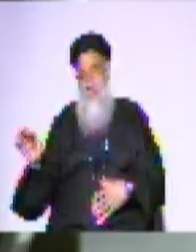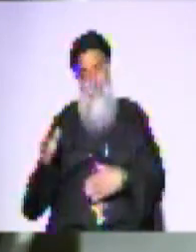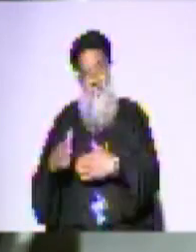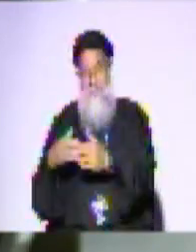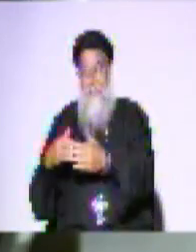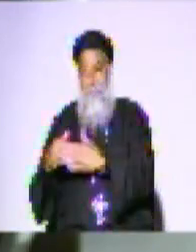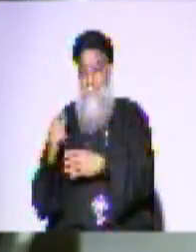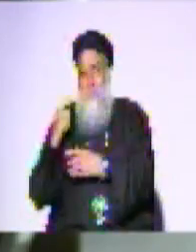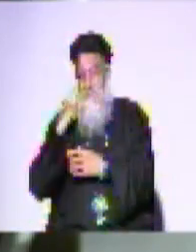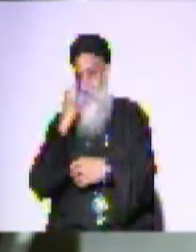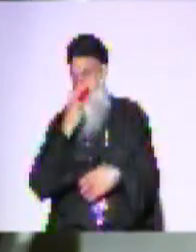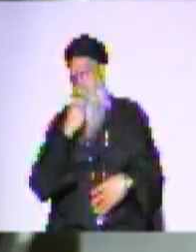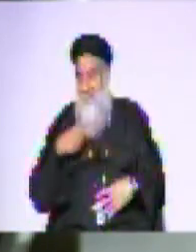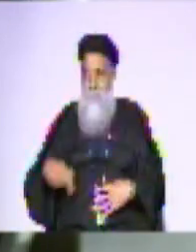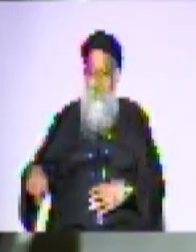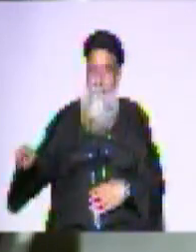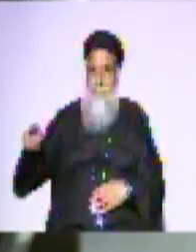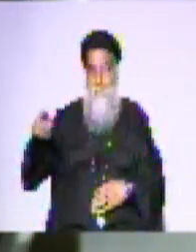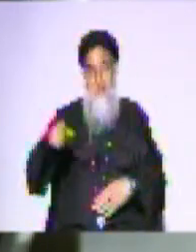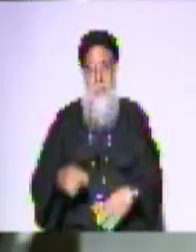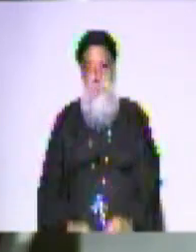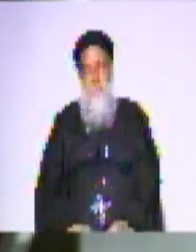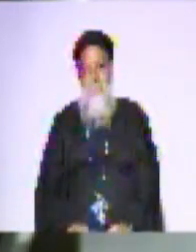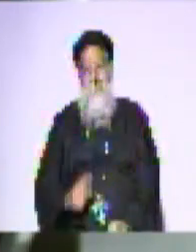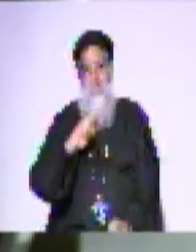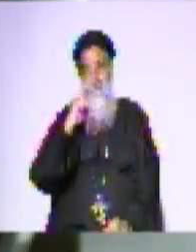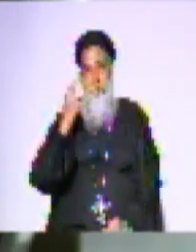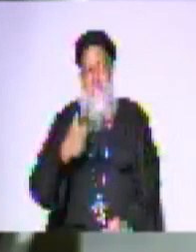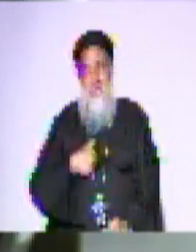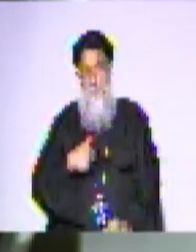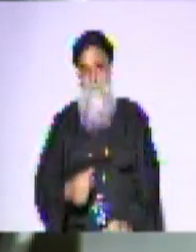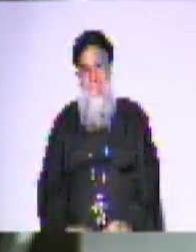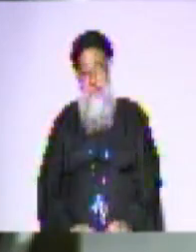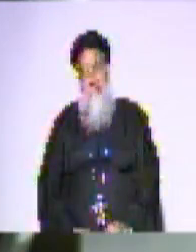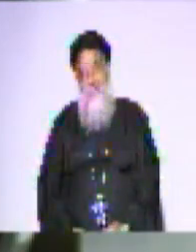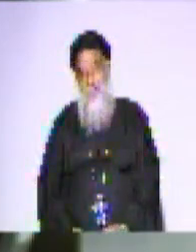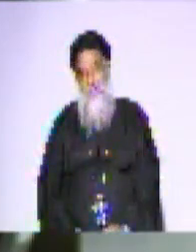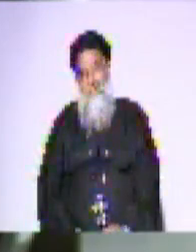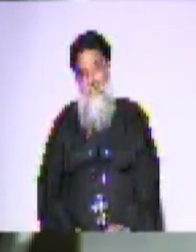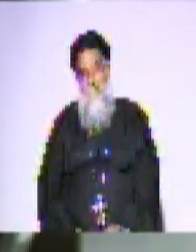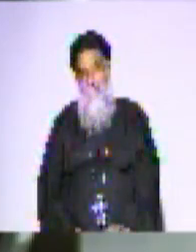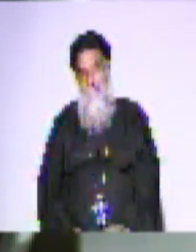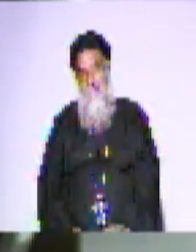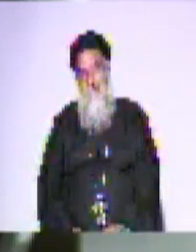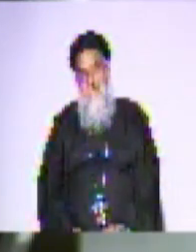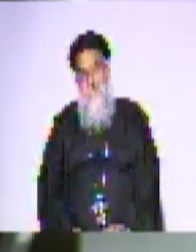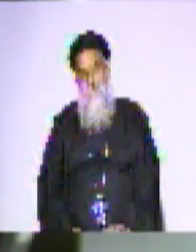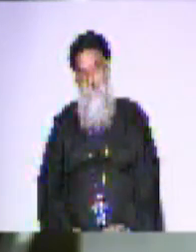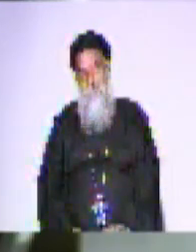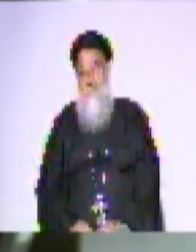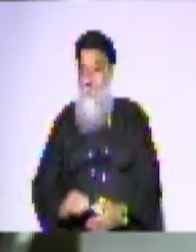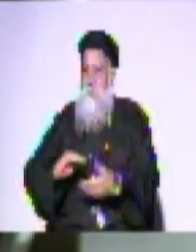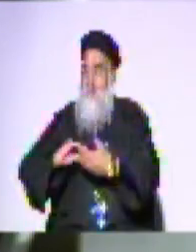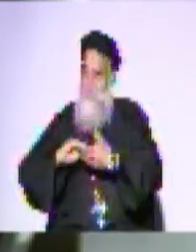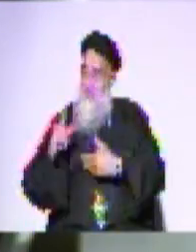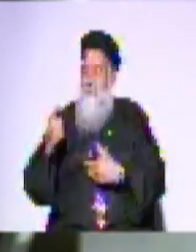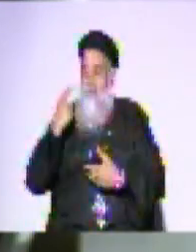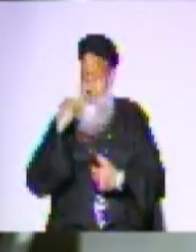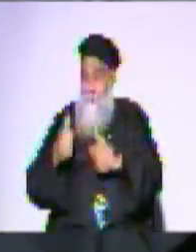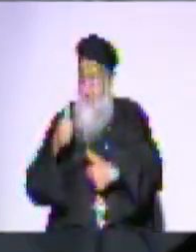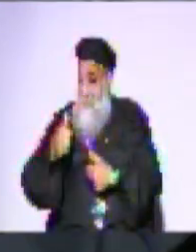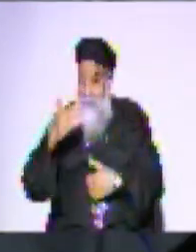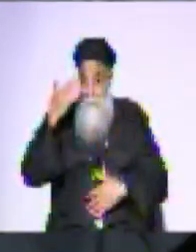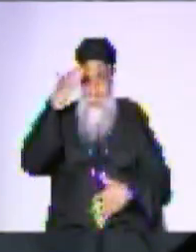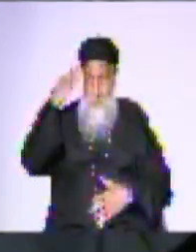أخطأ لكن أدان نفسه، يعني بيستعد وبيستفيد من اللي بيحصل قدامه. في